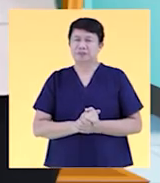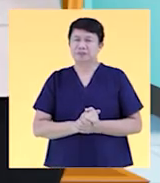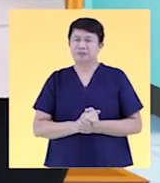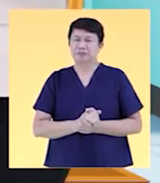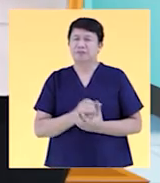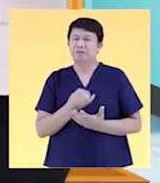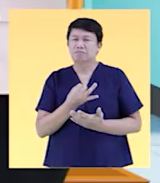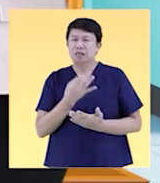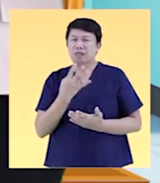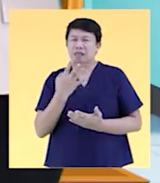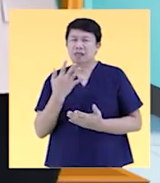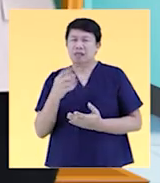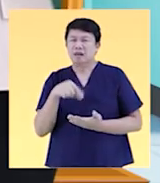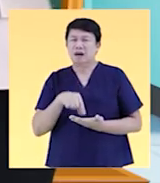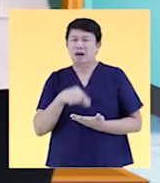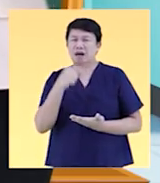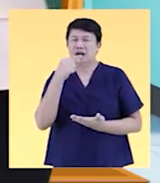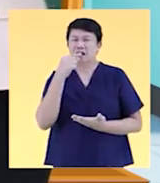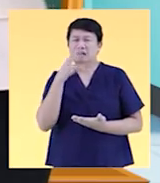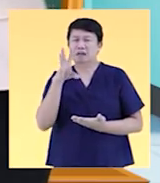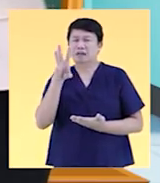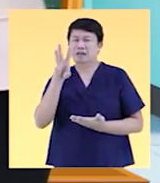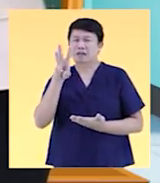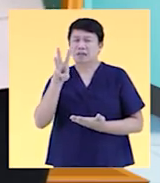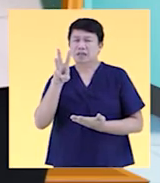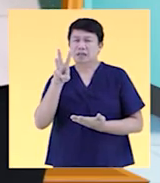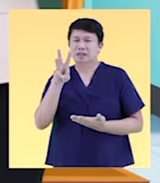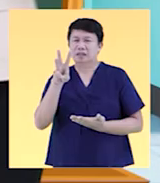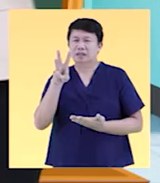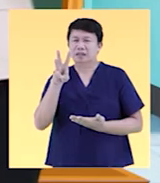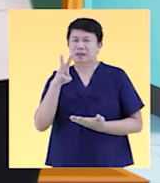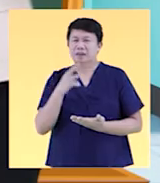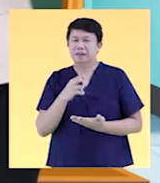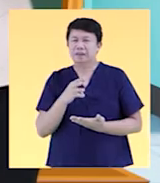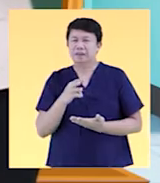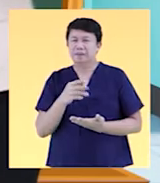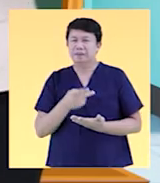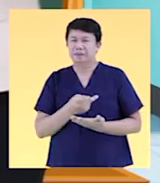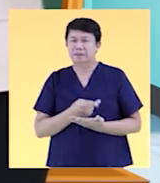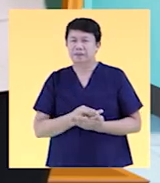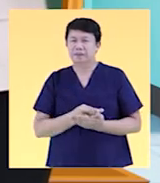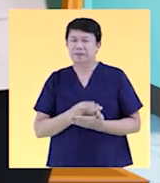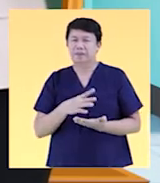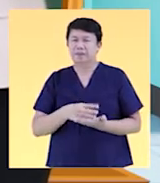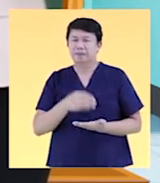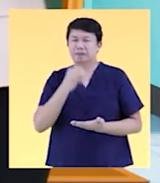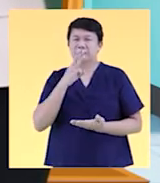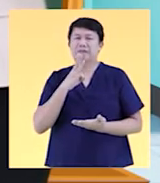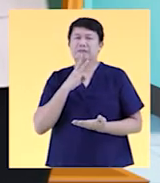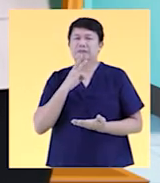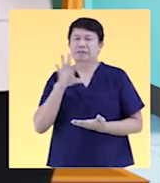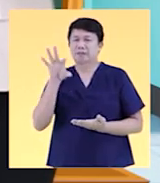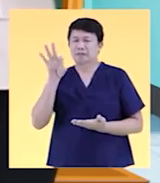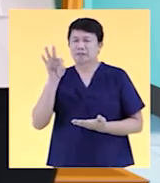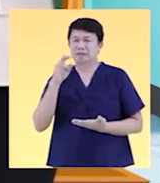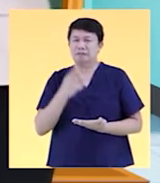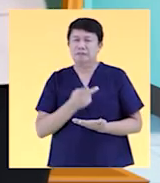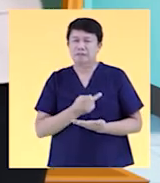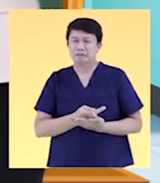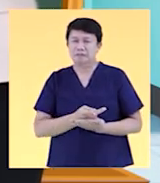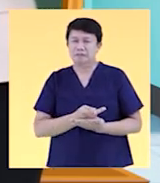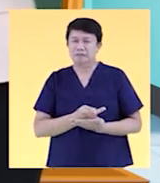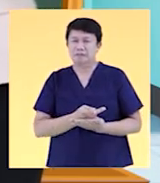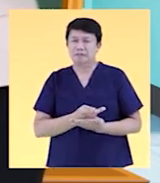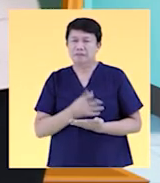Ang halaga ng crackers ay 6 pesos. Ang bottled water naman ay 9